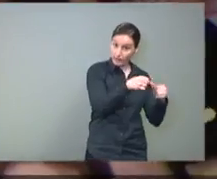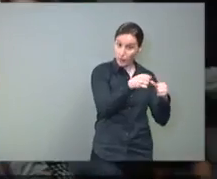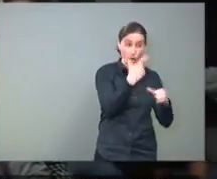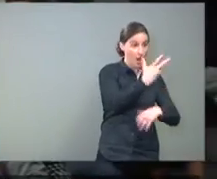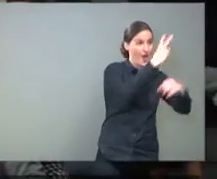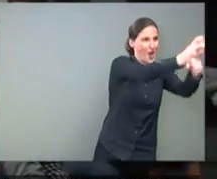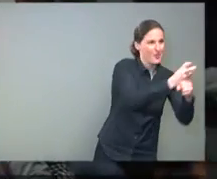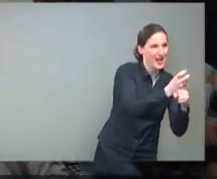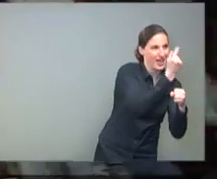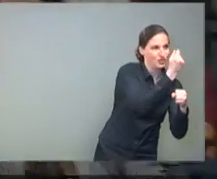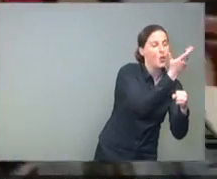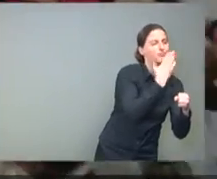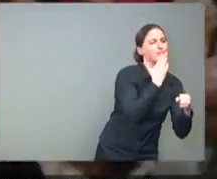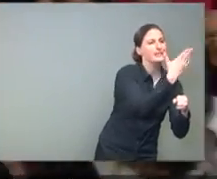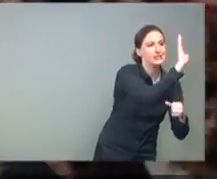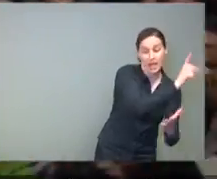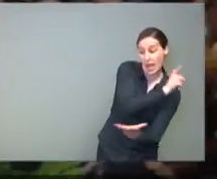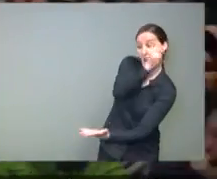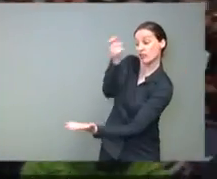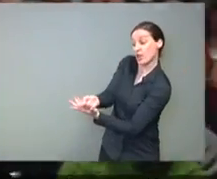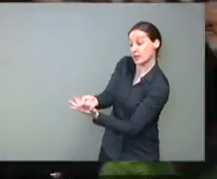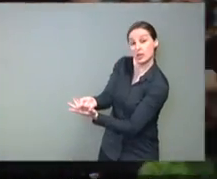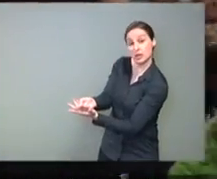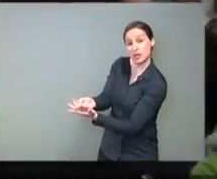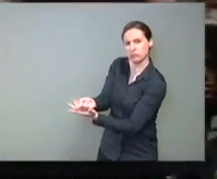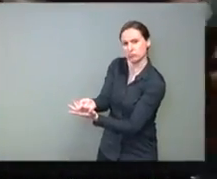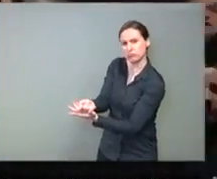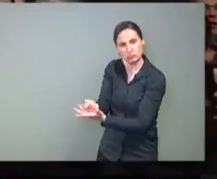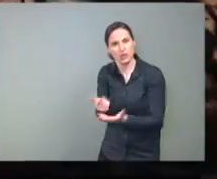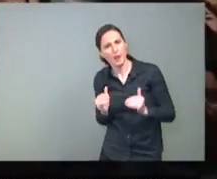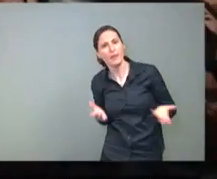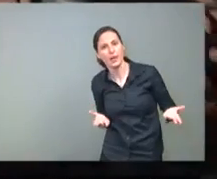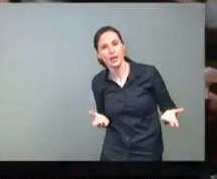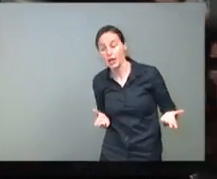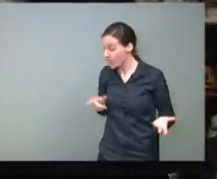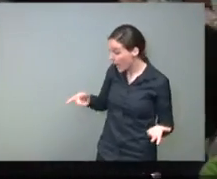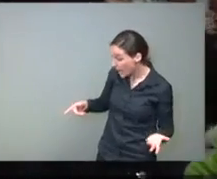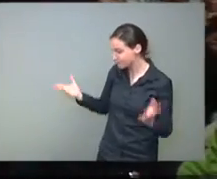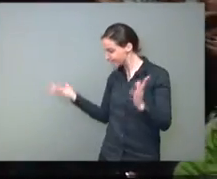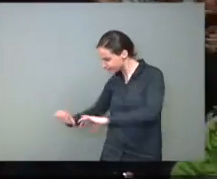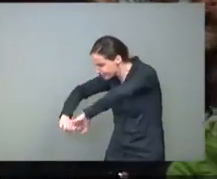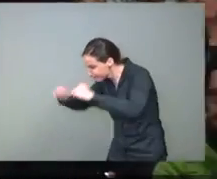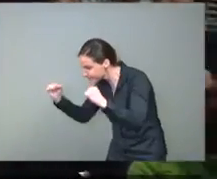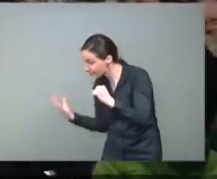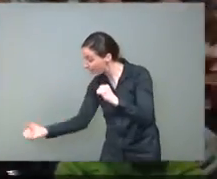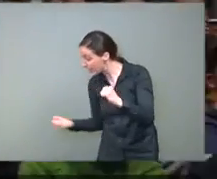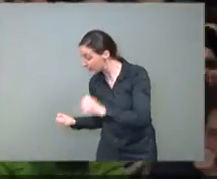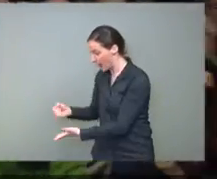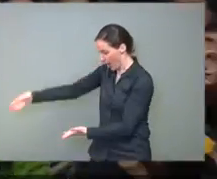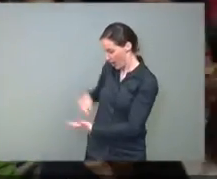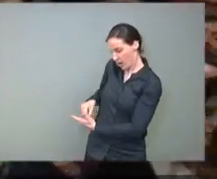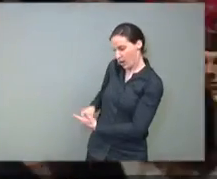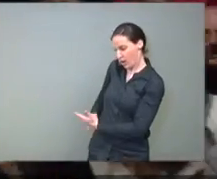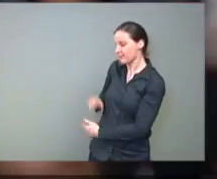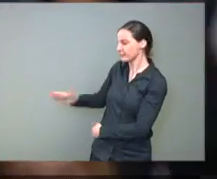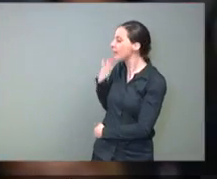faire. Et une fois qu'ils arrivent, ils ouvrent la caisse, ils regardent ce qu'il y a dans la trésorerie, tchouf, ils prennent tout, ils remboursent leurs